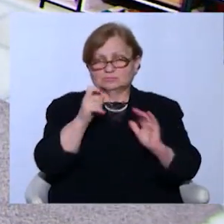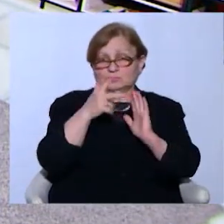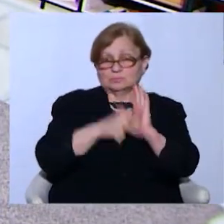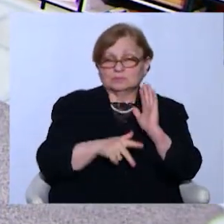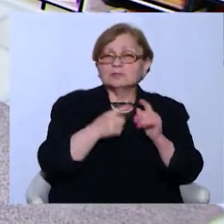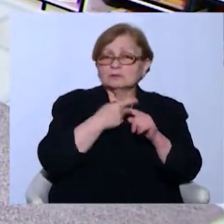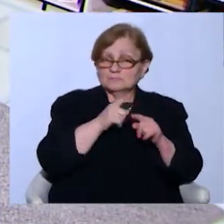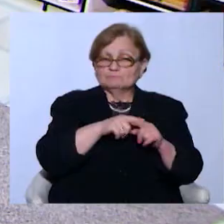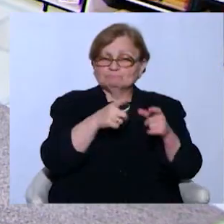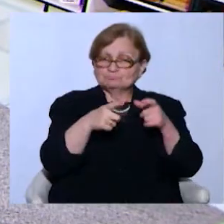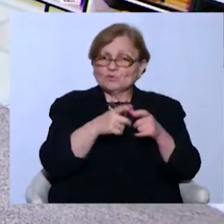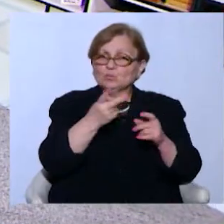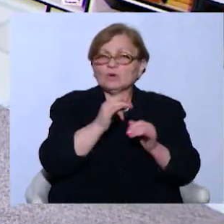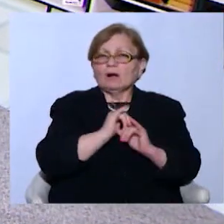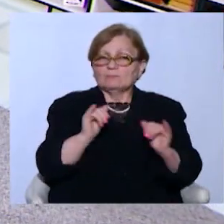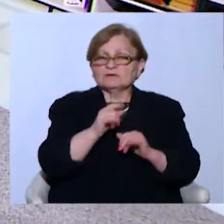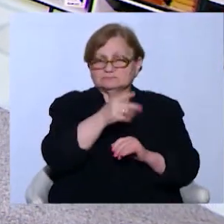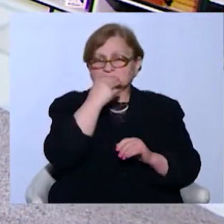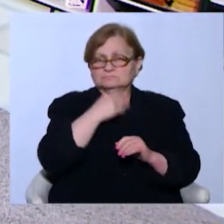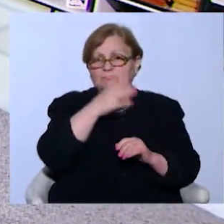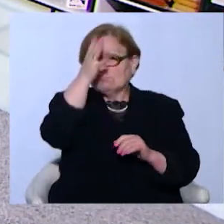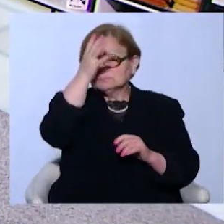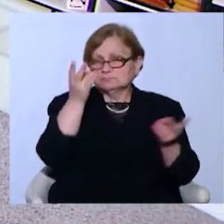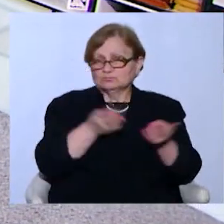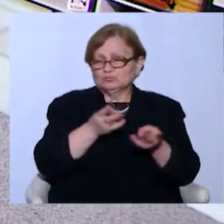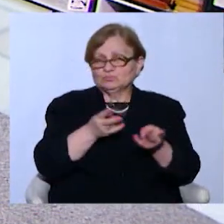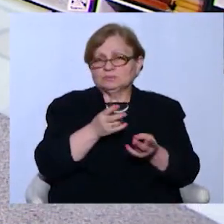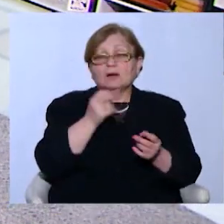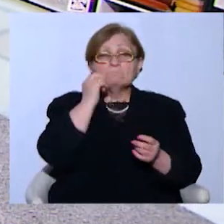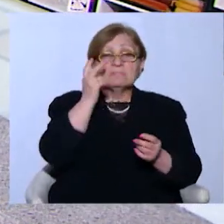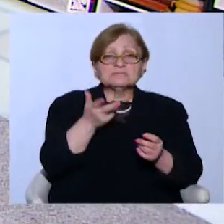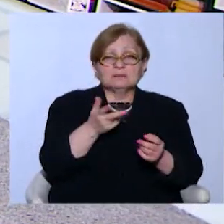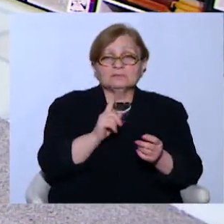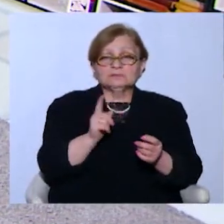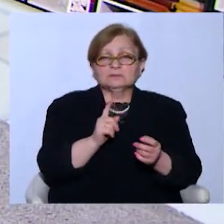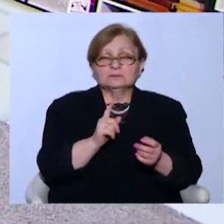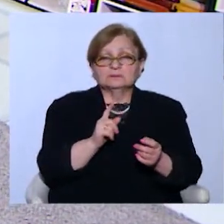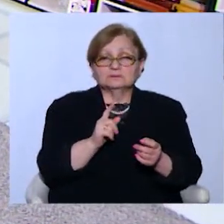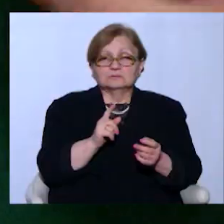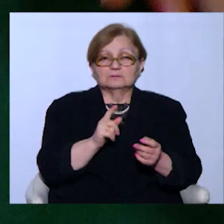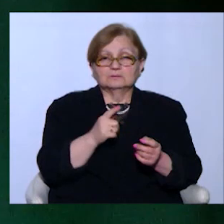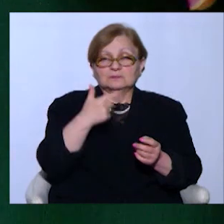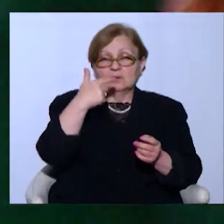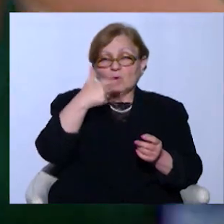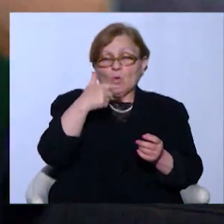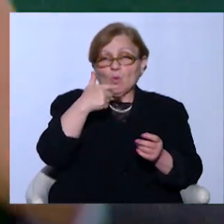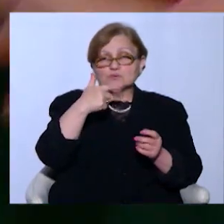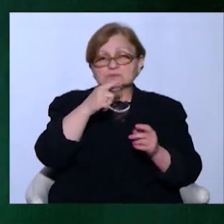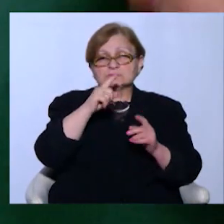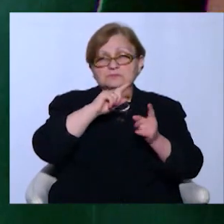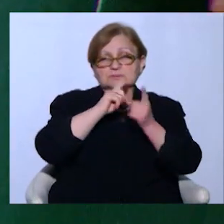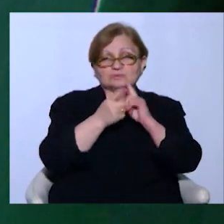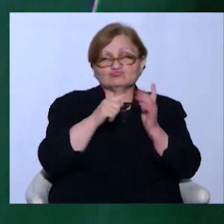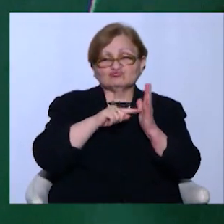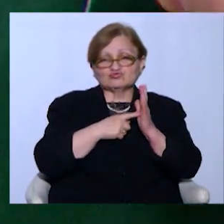ფინჯანის დანიშნულება ისაა, რომ ბაქტერიების რაოდენობა გაიზარდოს. მესამე დღეს ჩვენ ვიღებთ 20-ჯერ უკვე გვაქვს 3